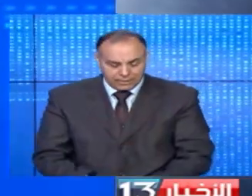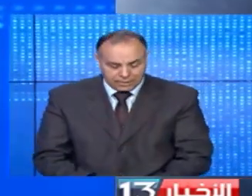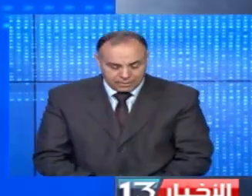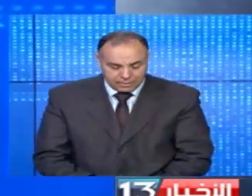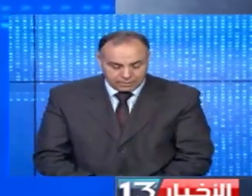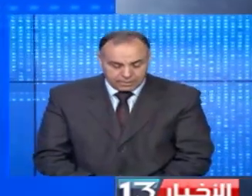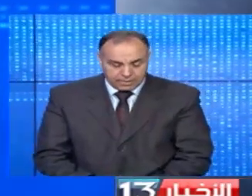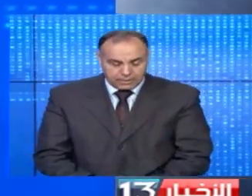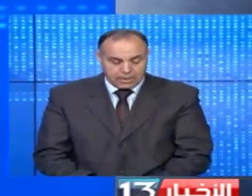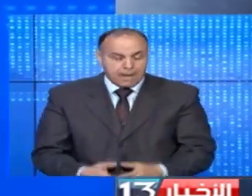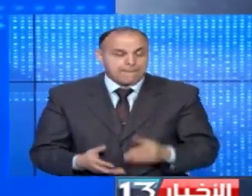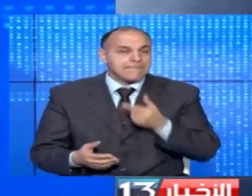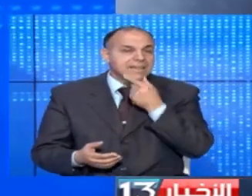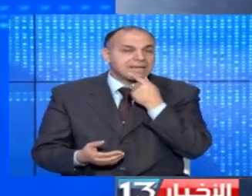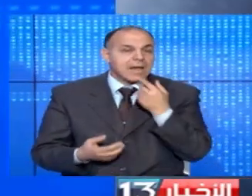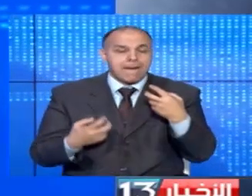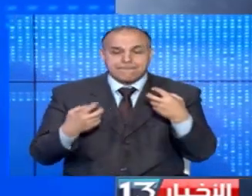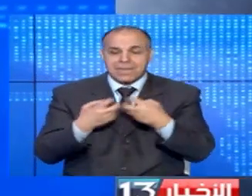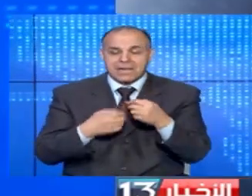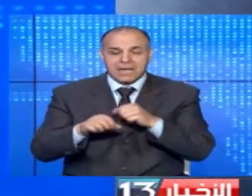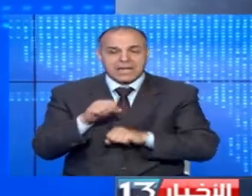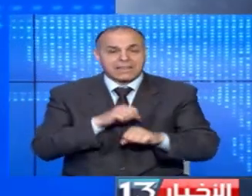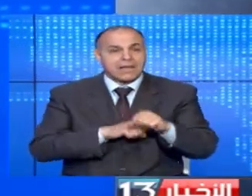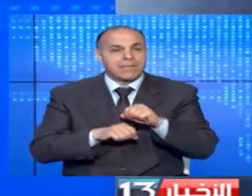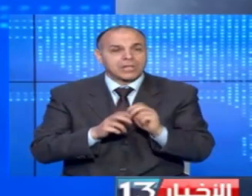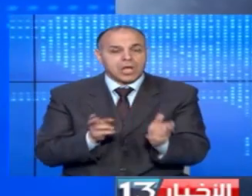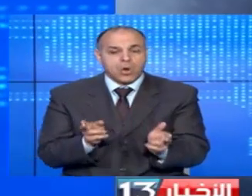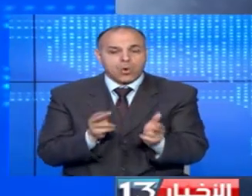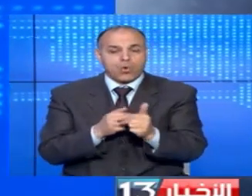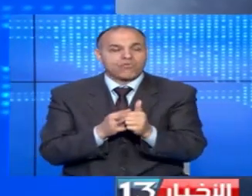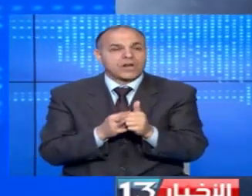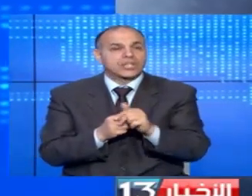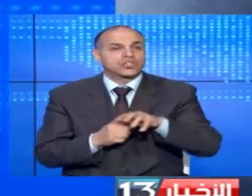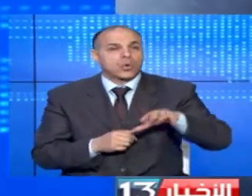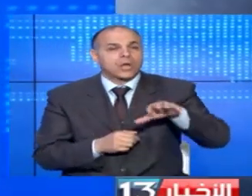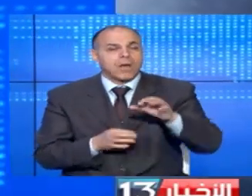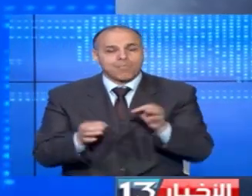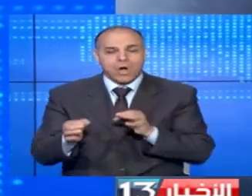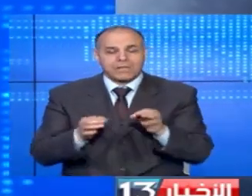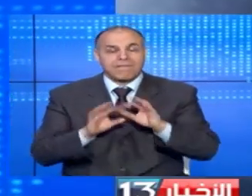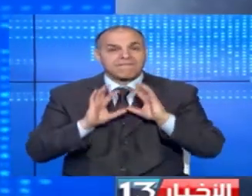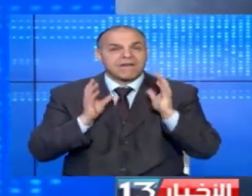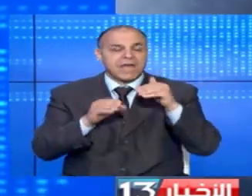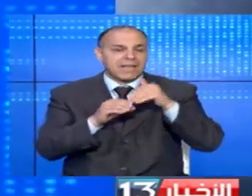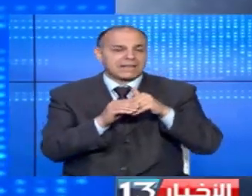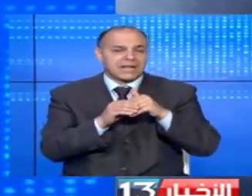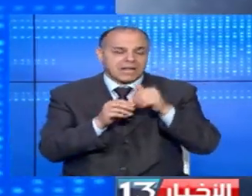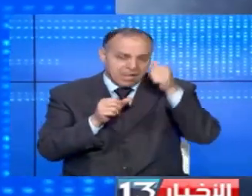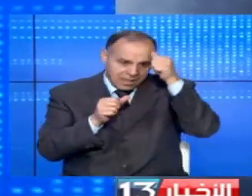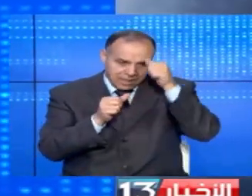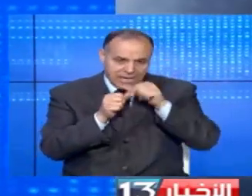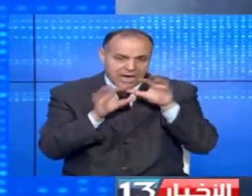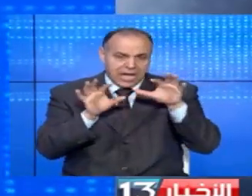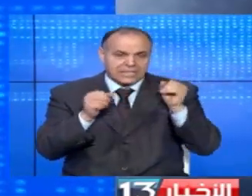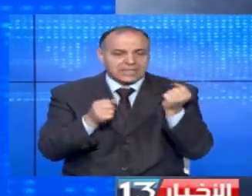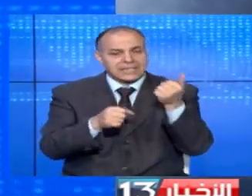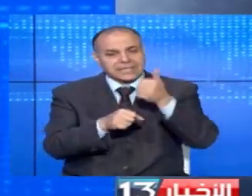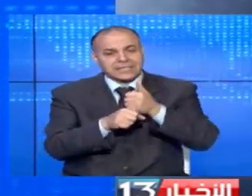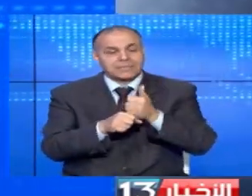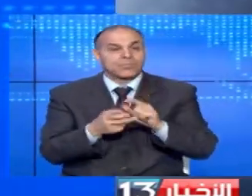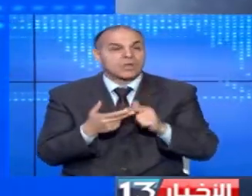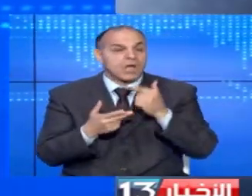مثل المعرض الذي نظمته الغرفه الجهويه لمهندسي الفضاء الداخلي في الذكرى العاشره لتاسيسها